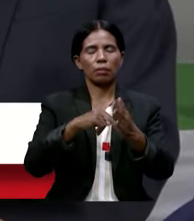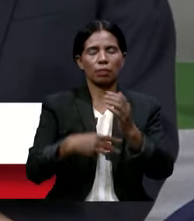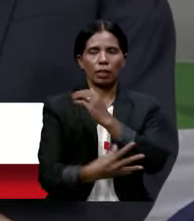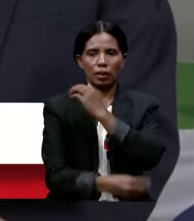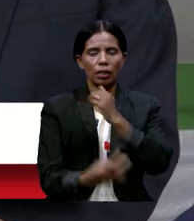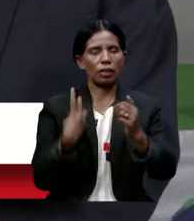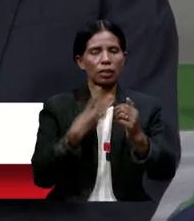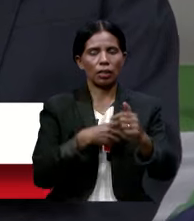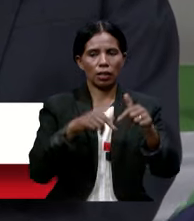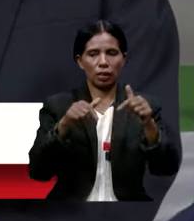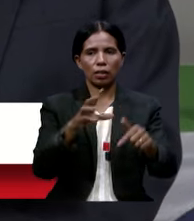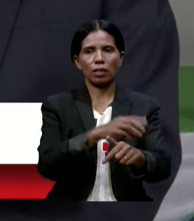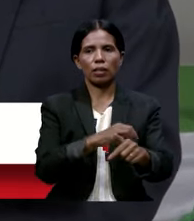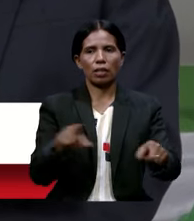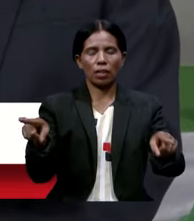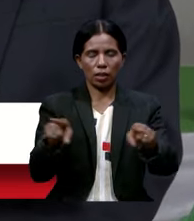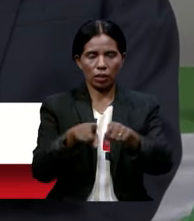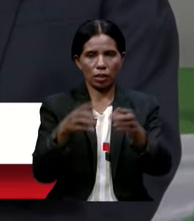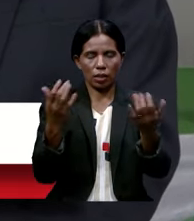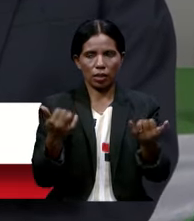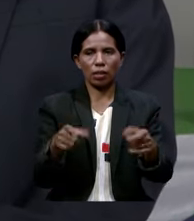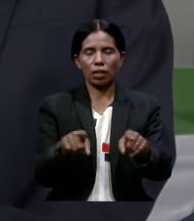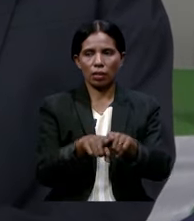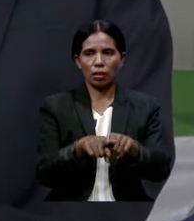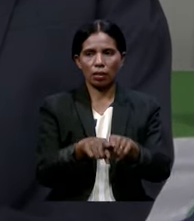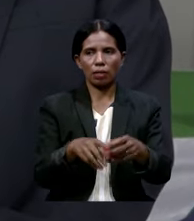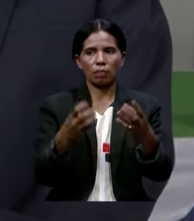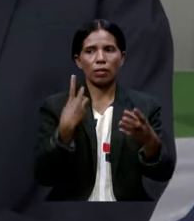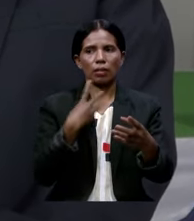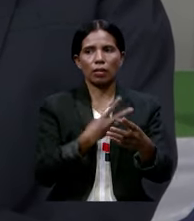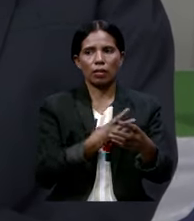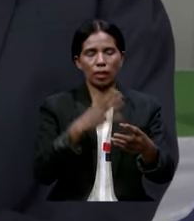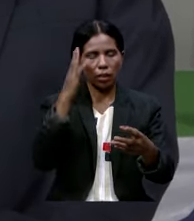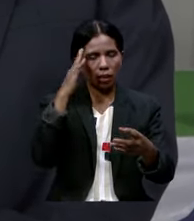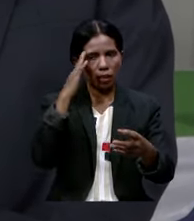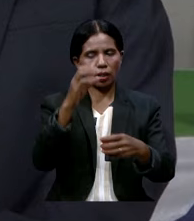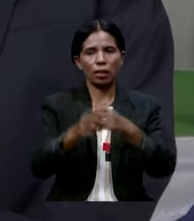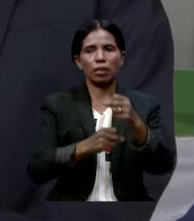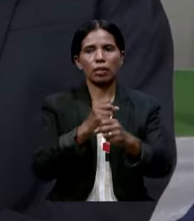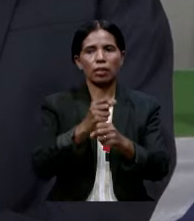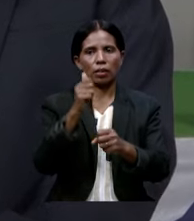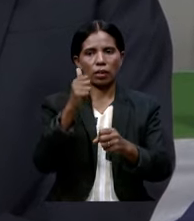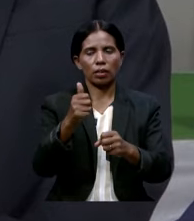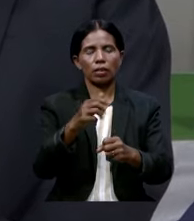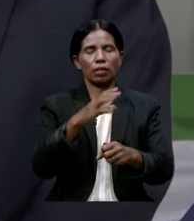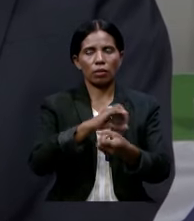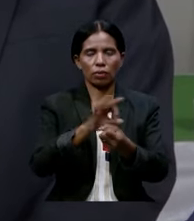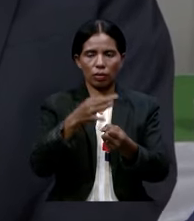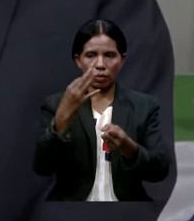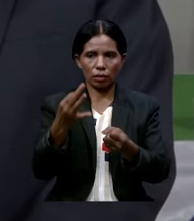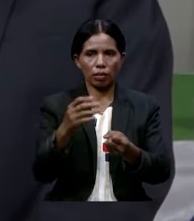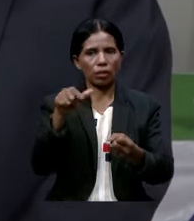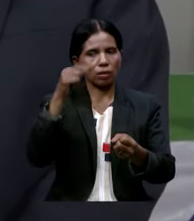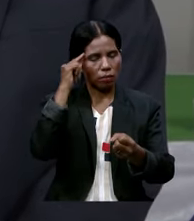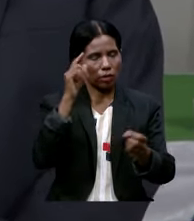2014 kompara ho agora ada dauk, depois ho buat barak ne baka kontesi, tatene kata tinan sanulu ne iha COVID, iha buat barak, governo